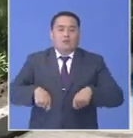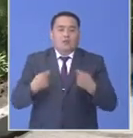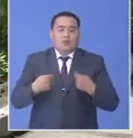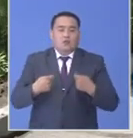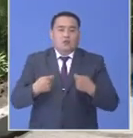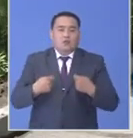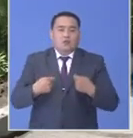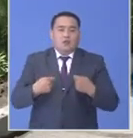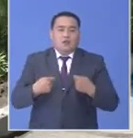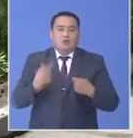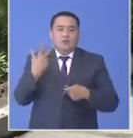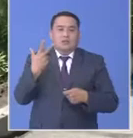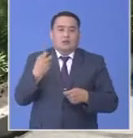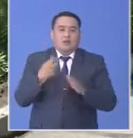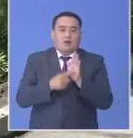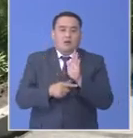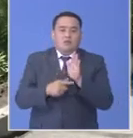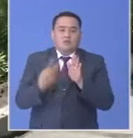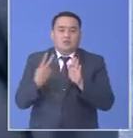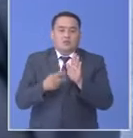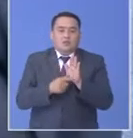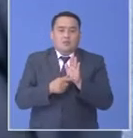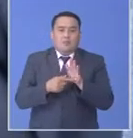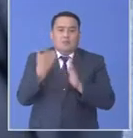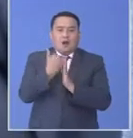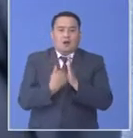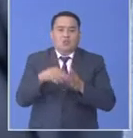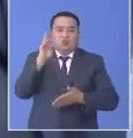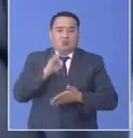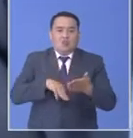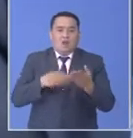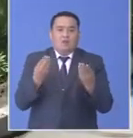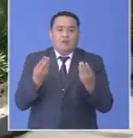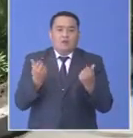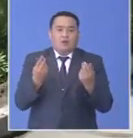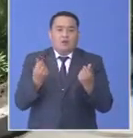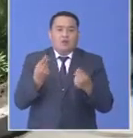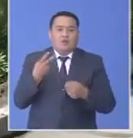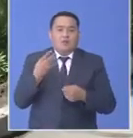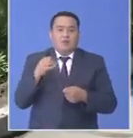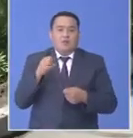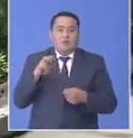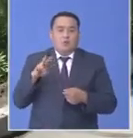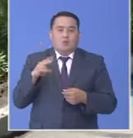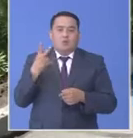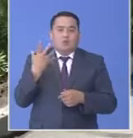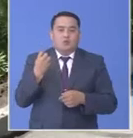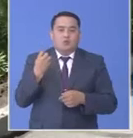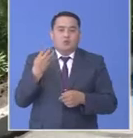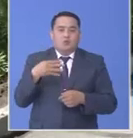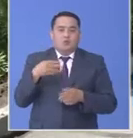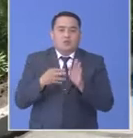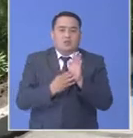использовано 378 протоколов, в том числе штрафы на сумму 2 200 539